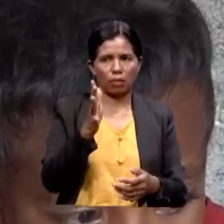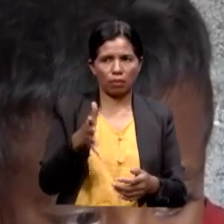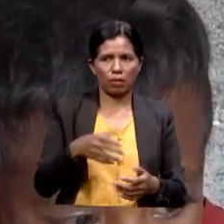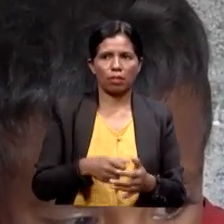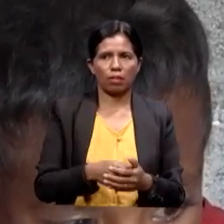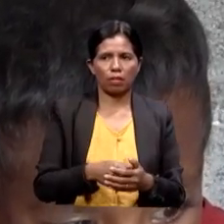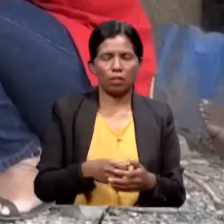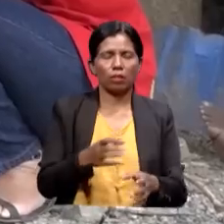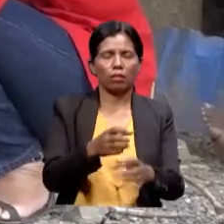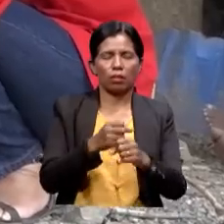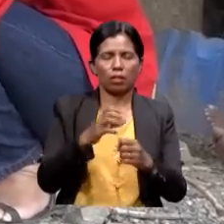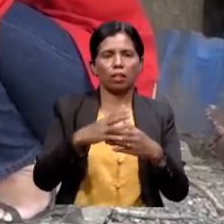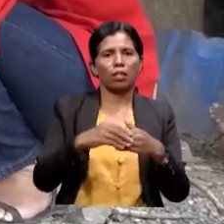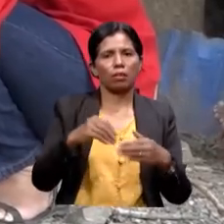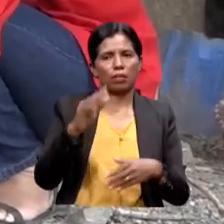lima dola.